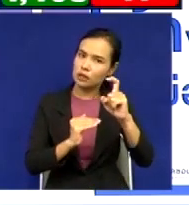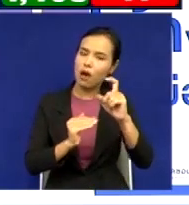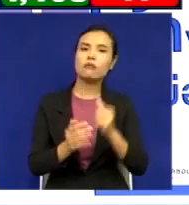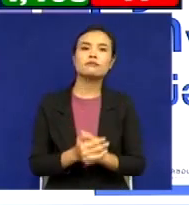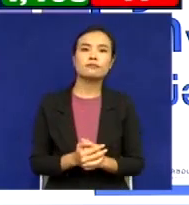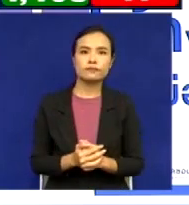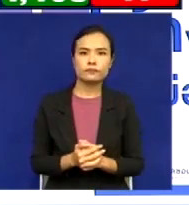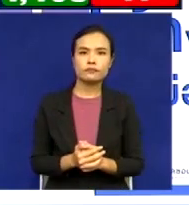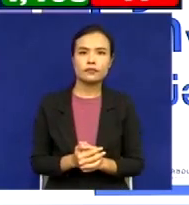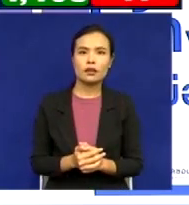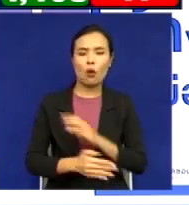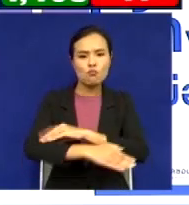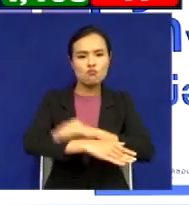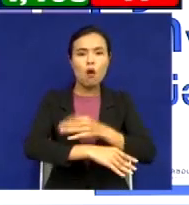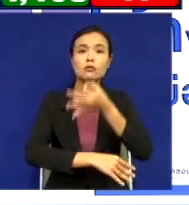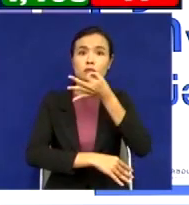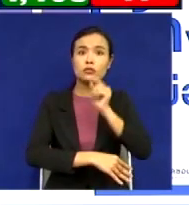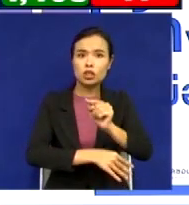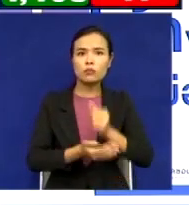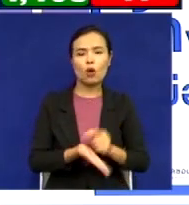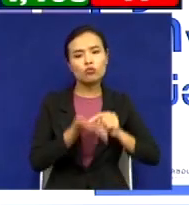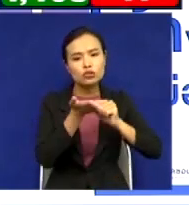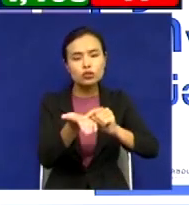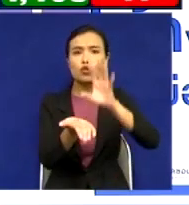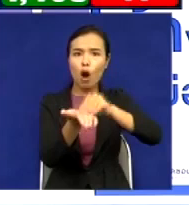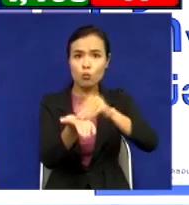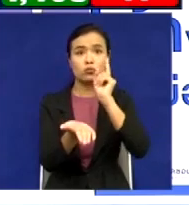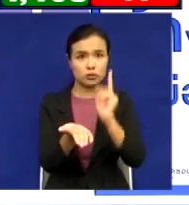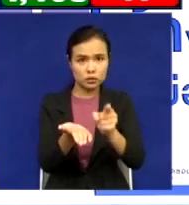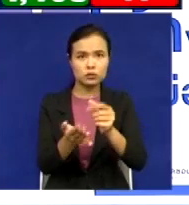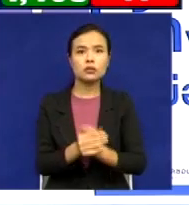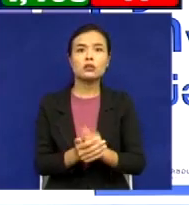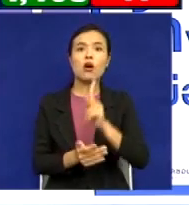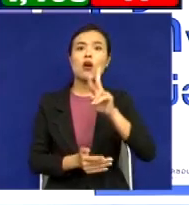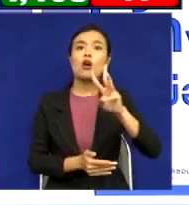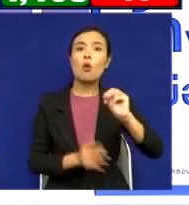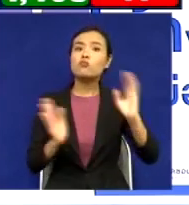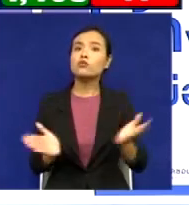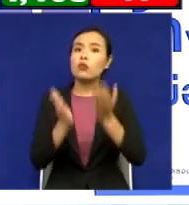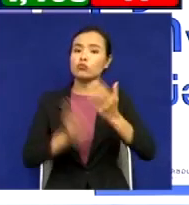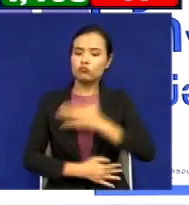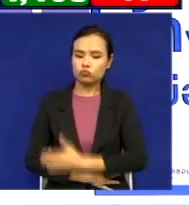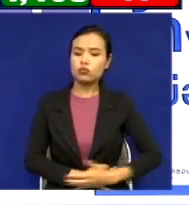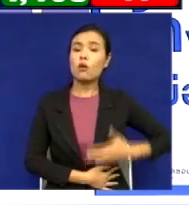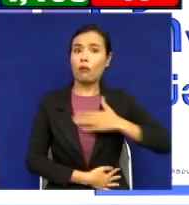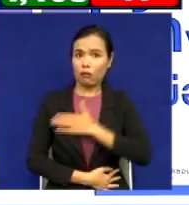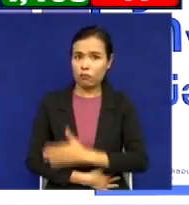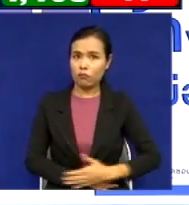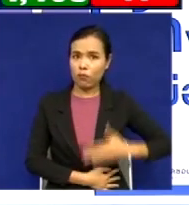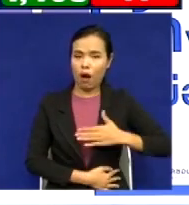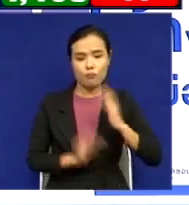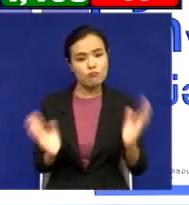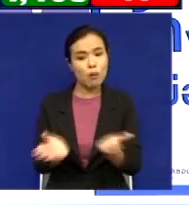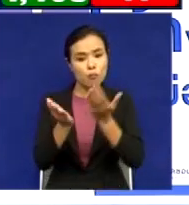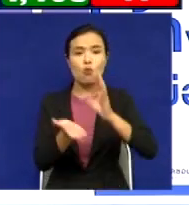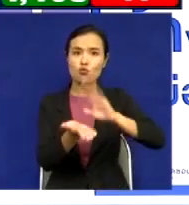องที่เขาจะต้องอุทธรณ์ตามข้อเท็จจริงที่เกิดขึ้นซึ่งให้กรมสนับสนุนบริการสุขภาพเป็นผู้ไปสนับสนุน